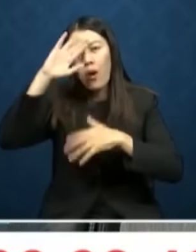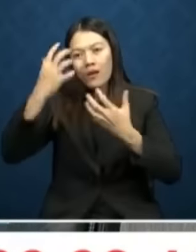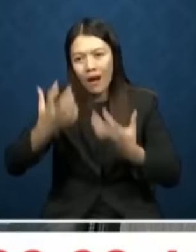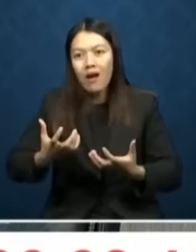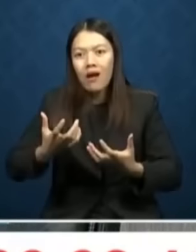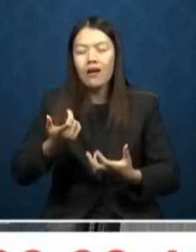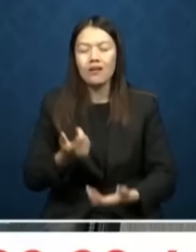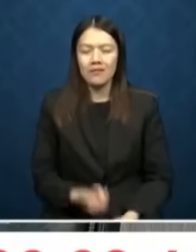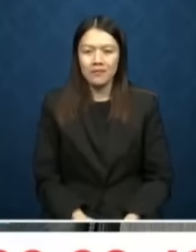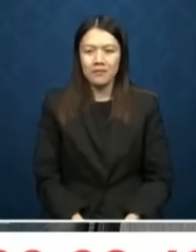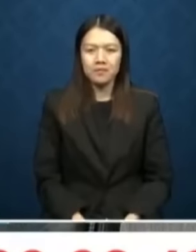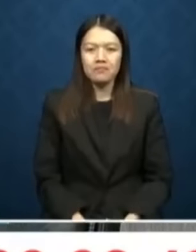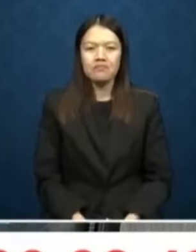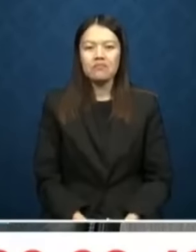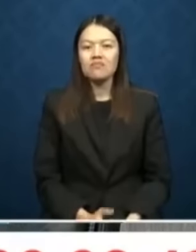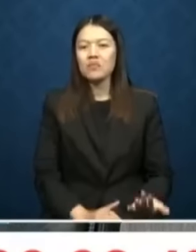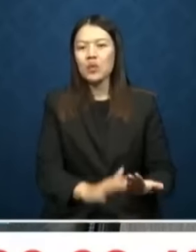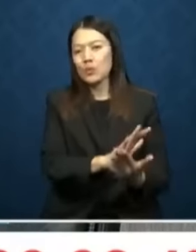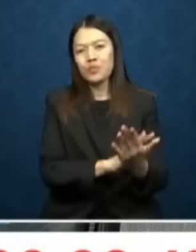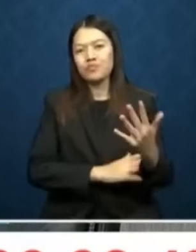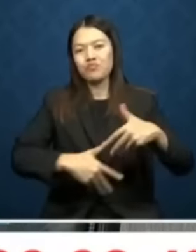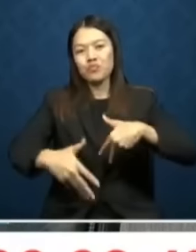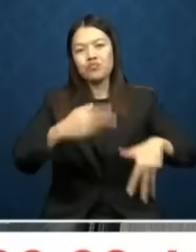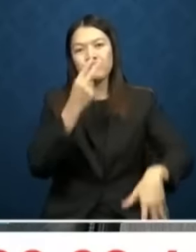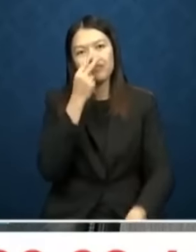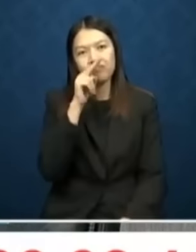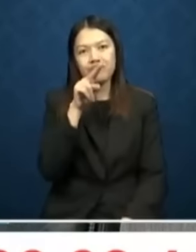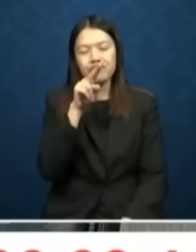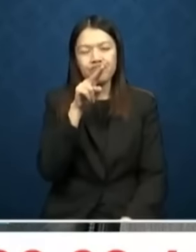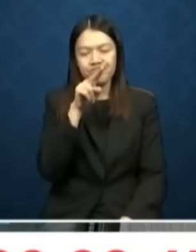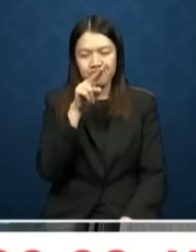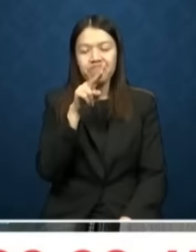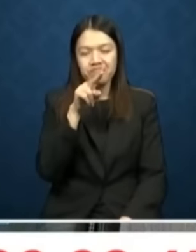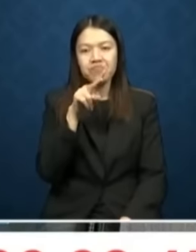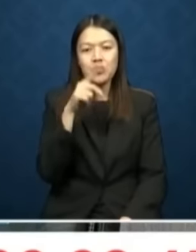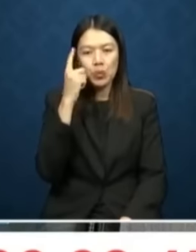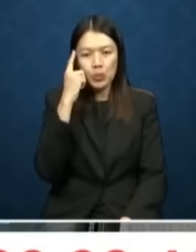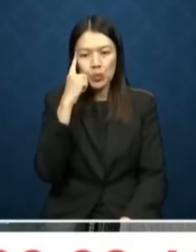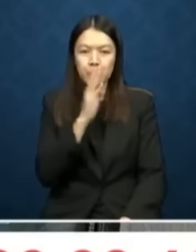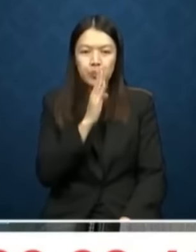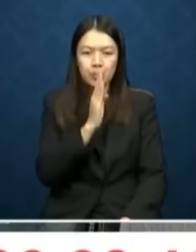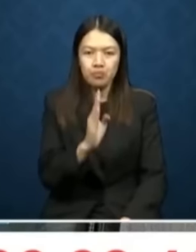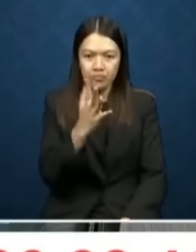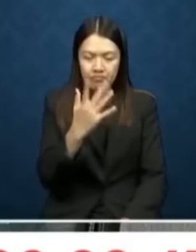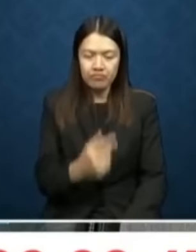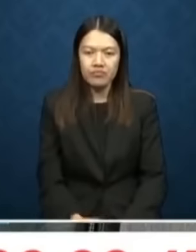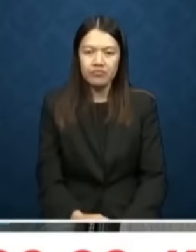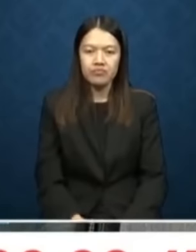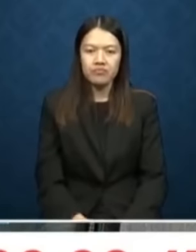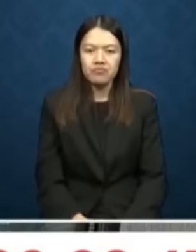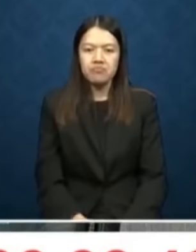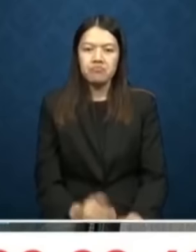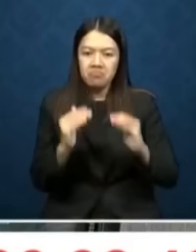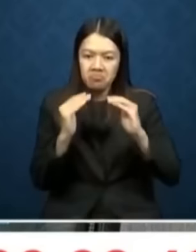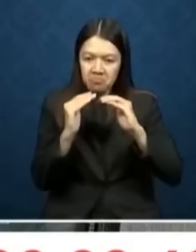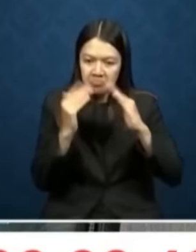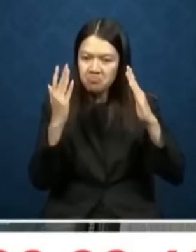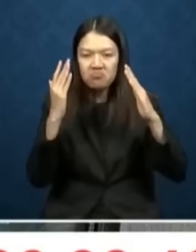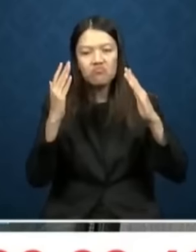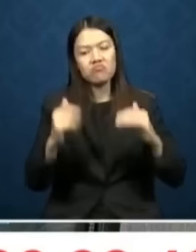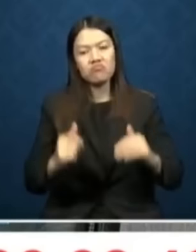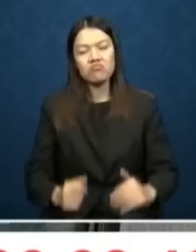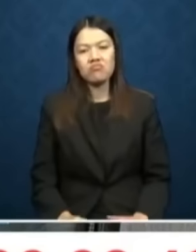ธานที่เคารพครับเรื่องนี้สังคมทั่วไปมองเห็นว่ามันไม่ตรงมันบิดเบี้ยวมันเบี่ยงเบนไม่เสมอภ